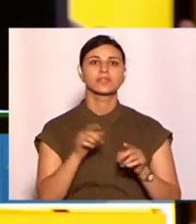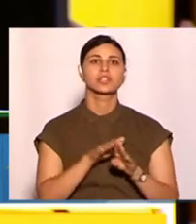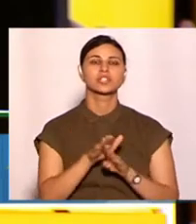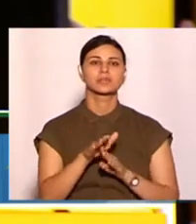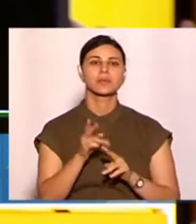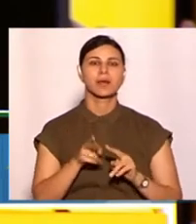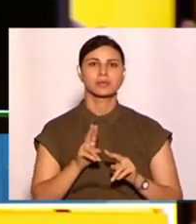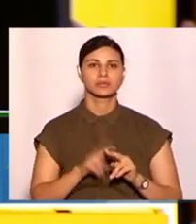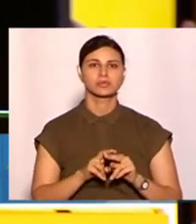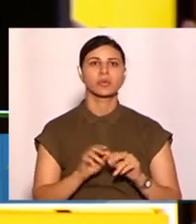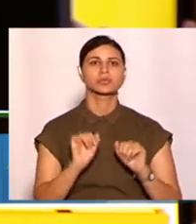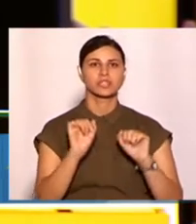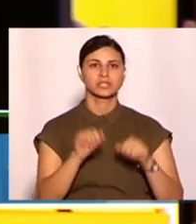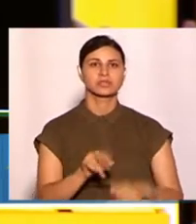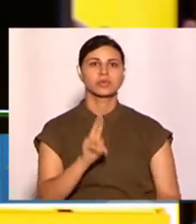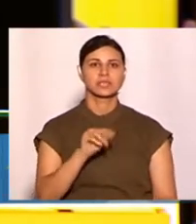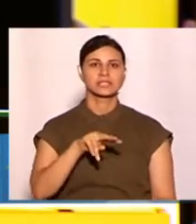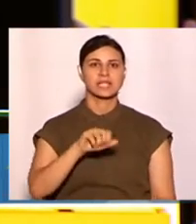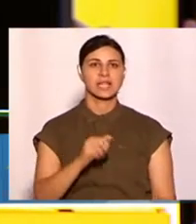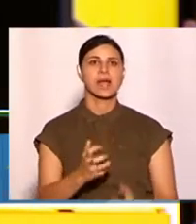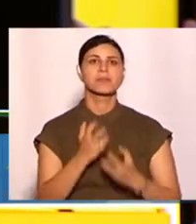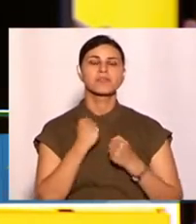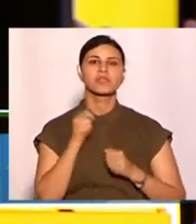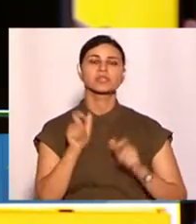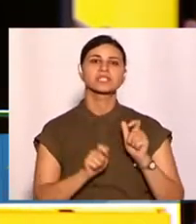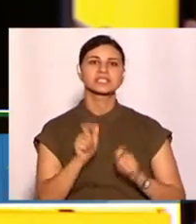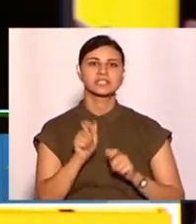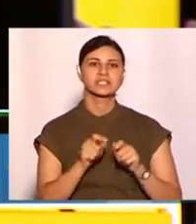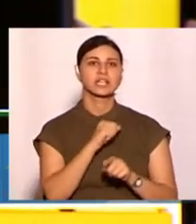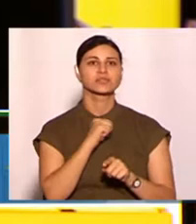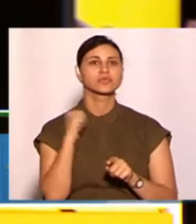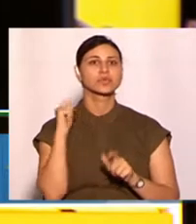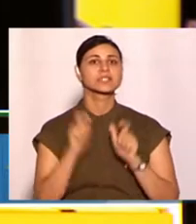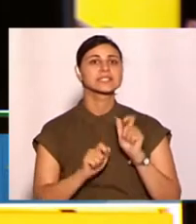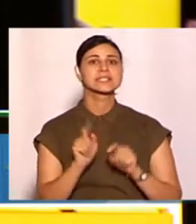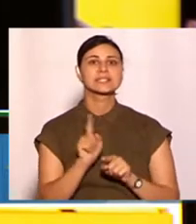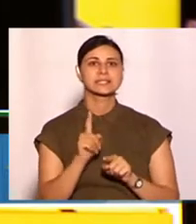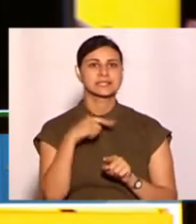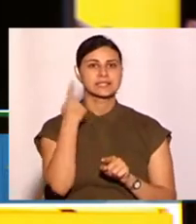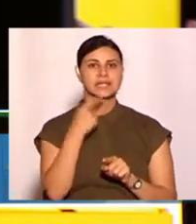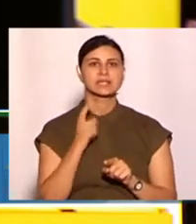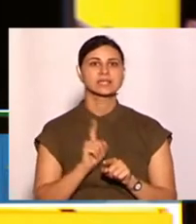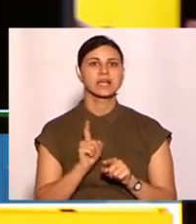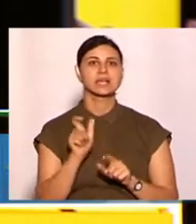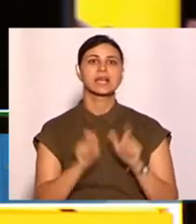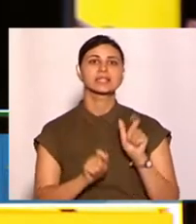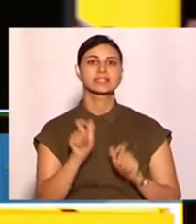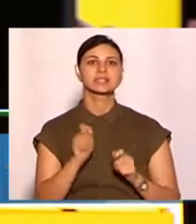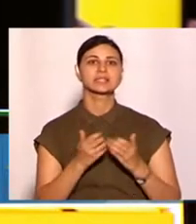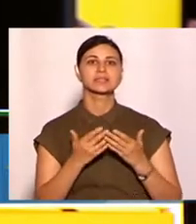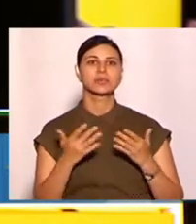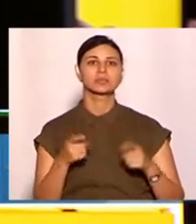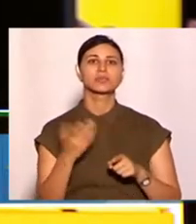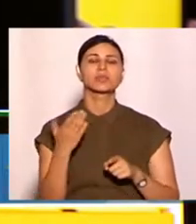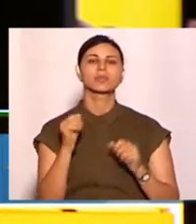ამიტომ შესაძლოა ცილა მივიღოთ რძისგან, არა უშუალოდ რძის სახით, არამედ რძის პროდუქტების სახით,